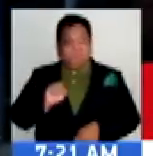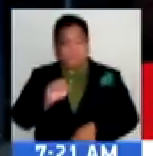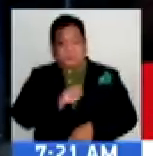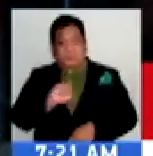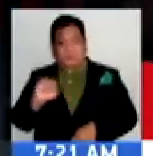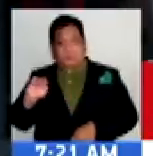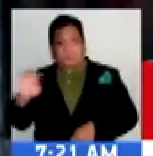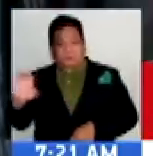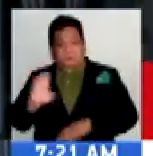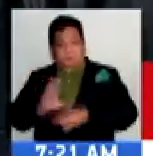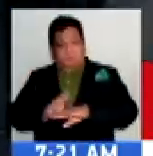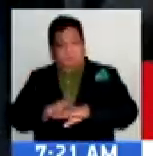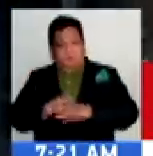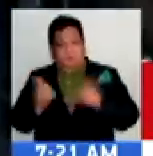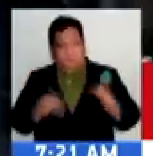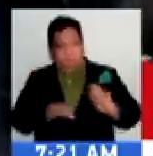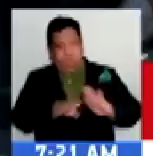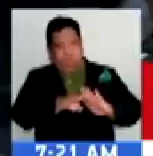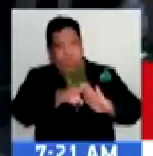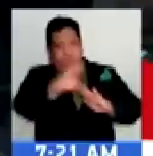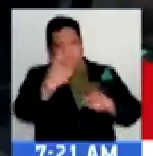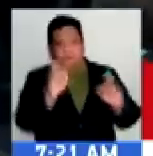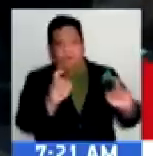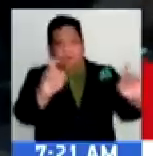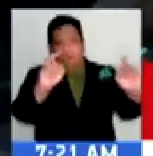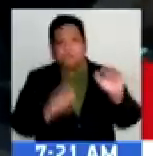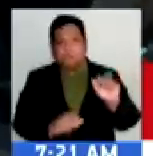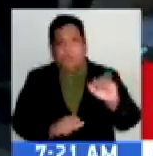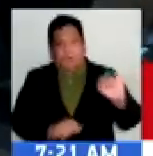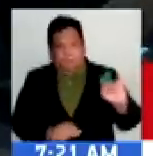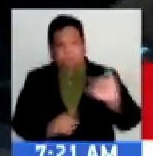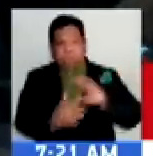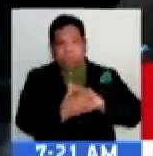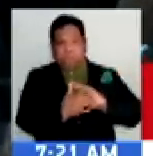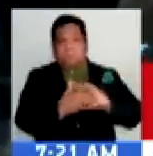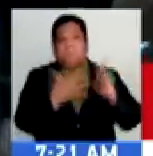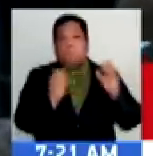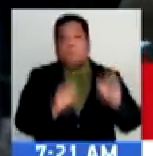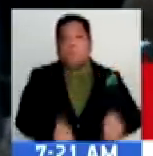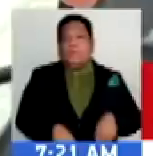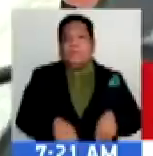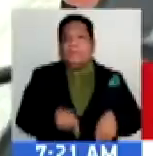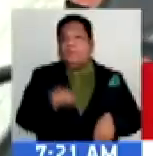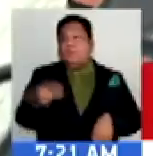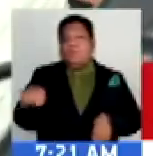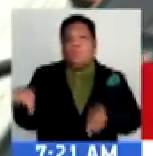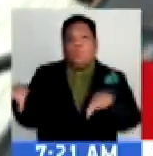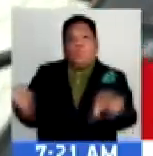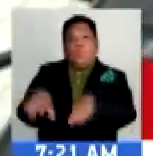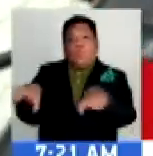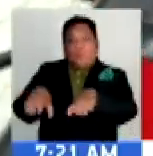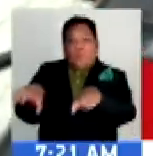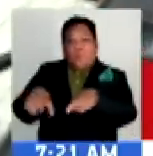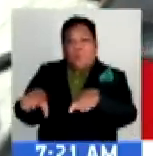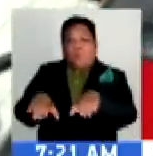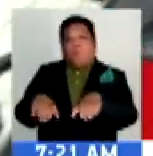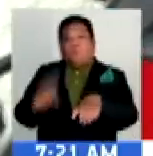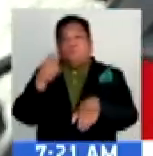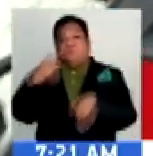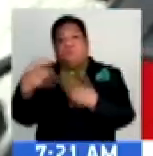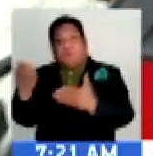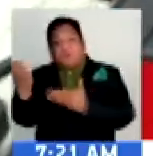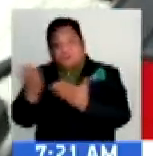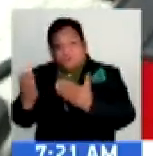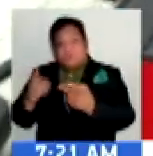development ng AI kaya raw posibleng palitan nito ang mga manggagawang nasa sektor ng serbisyo at manufacturing. Dahil